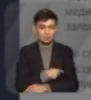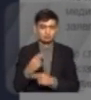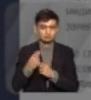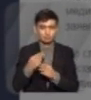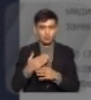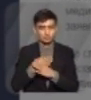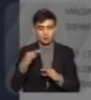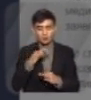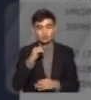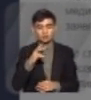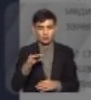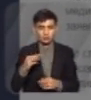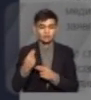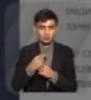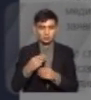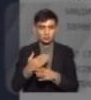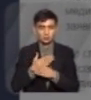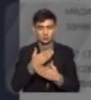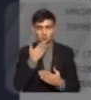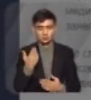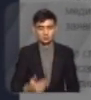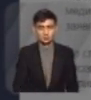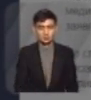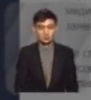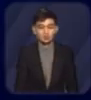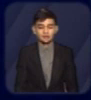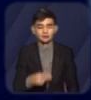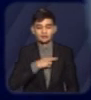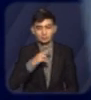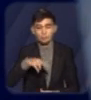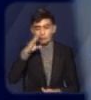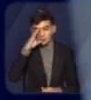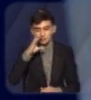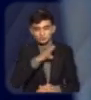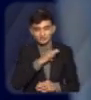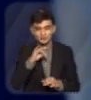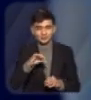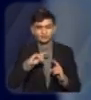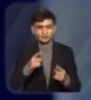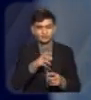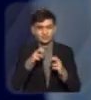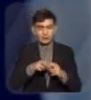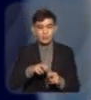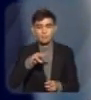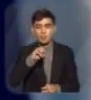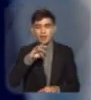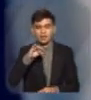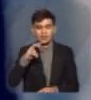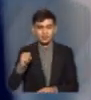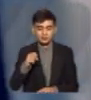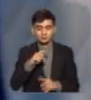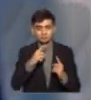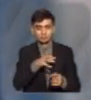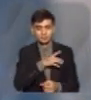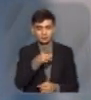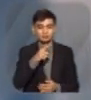помощи. Но такую помощь ему не оказали. После смерти мальчика задержали следователя Мариану Чолоян. Именно